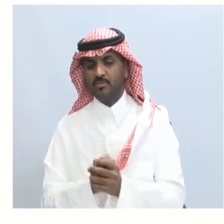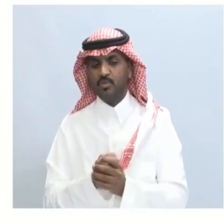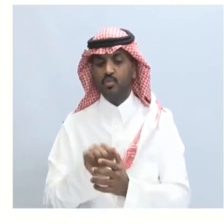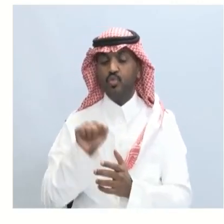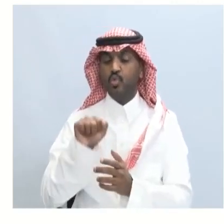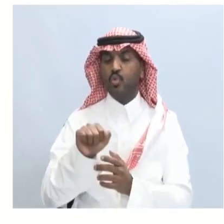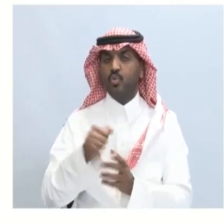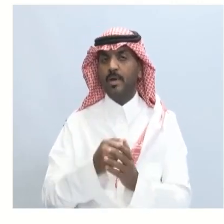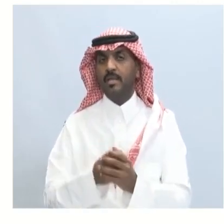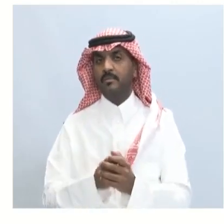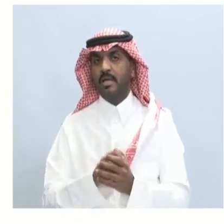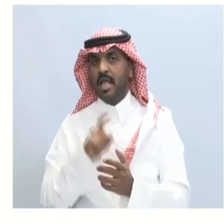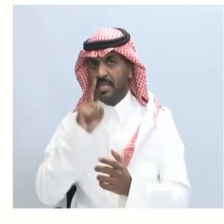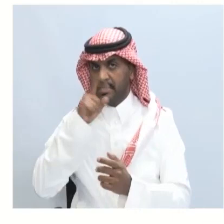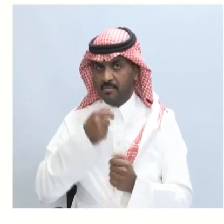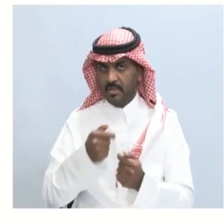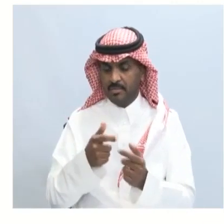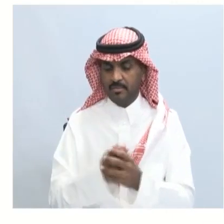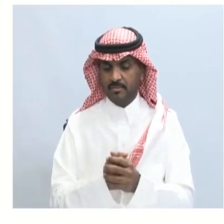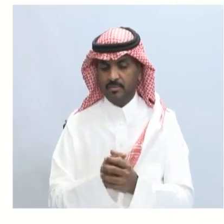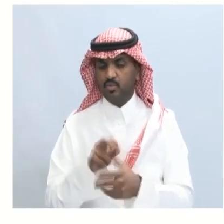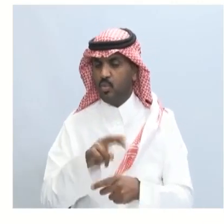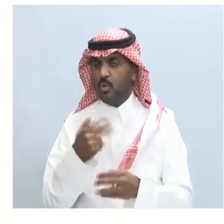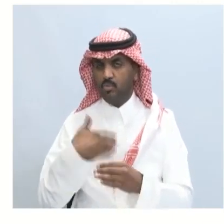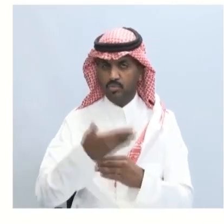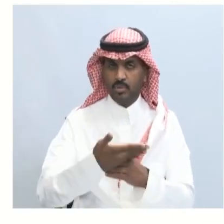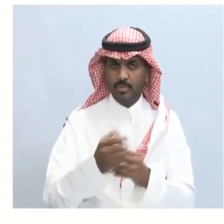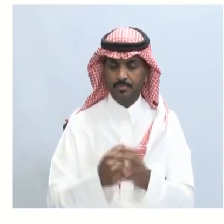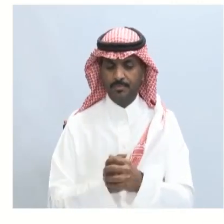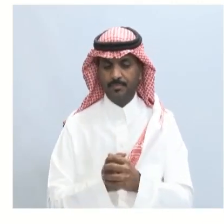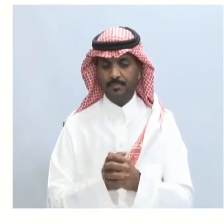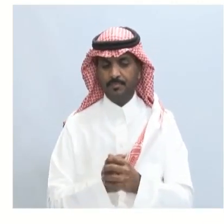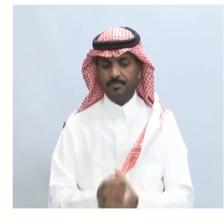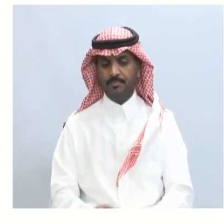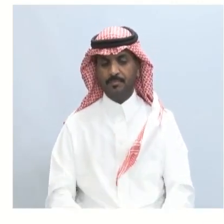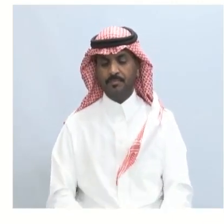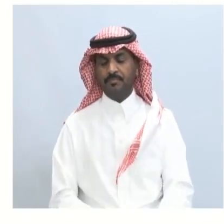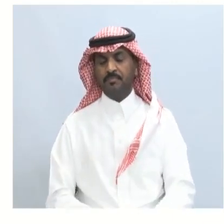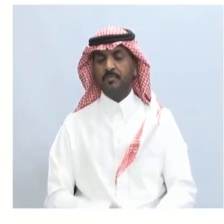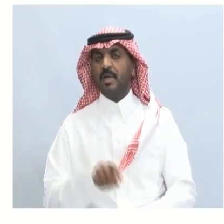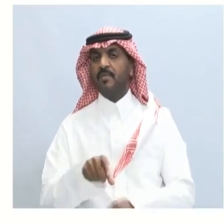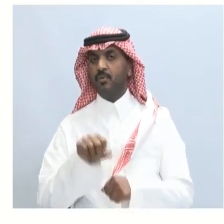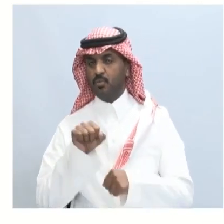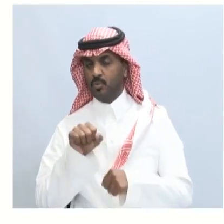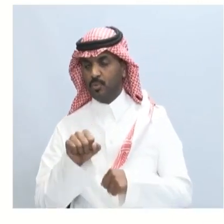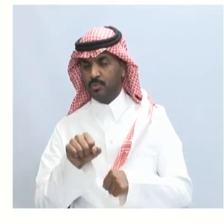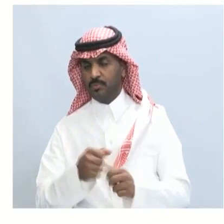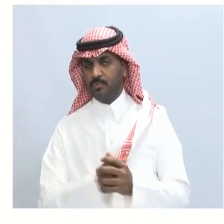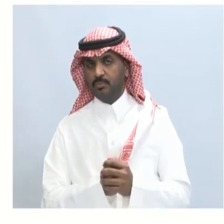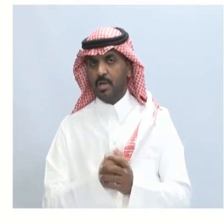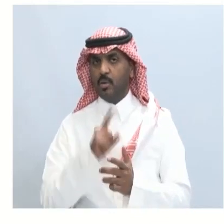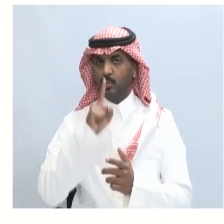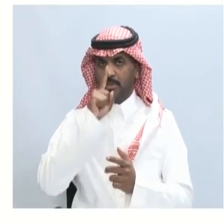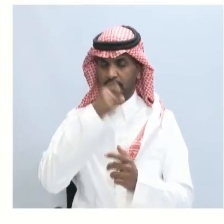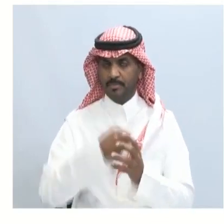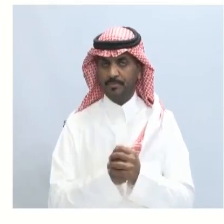وما عليه من التزامات سواء حاليه او مستقبليه ذات طابع مالي هذه الحقوق وهذه التزامات